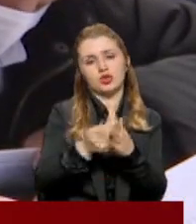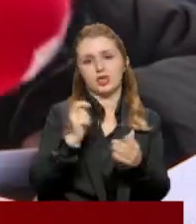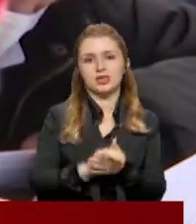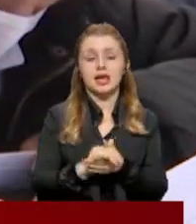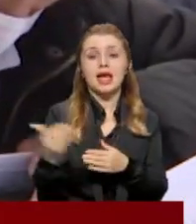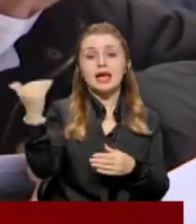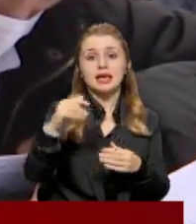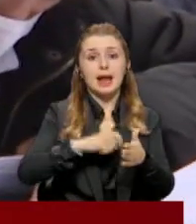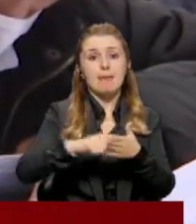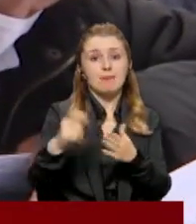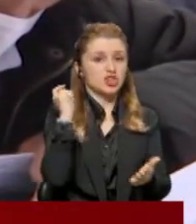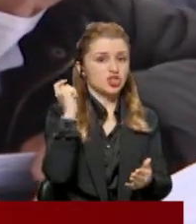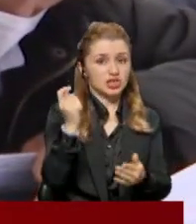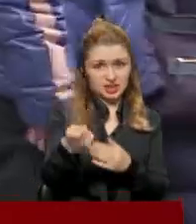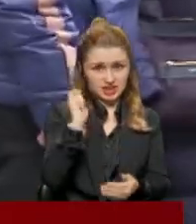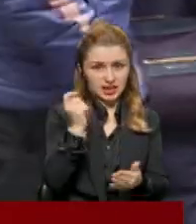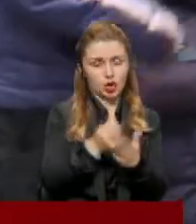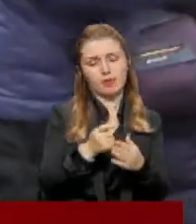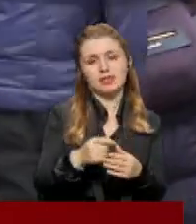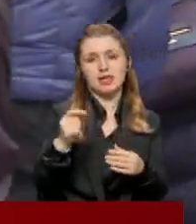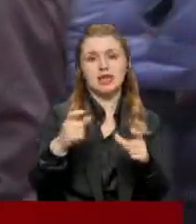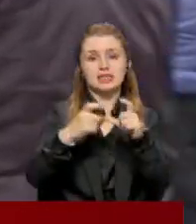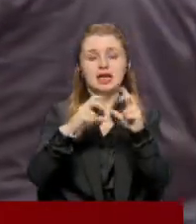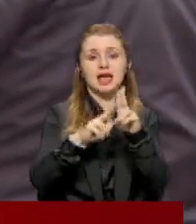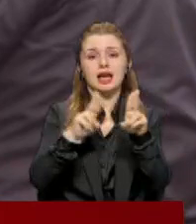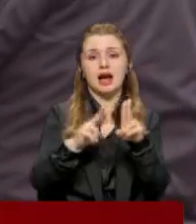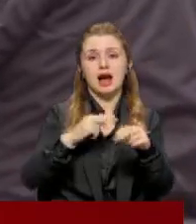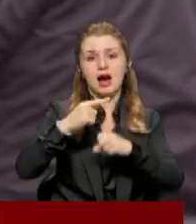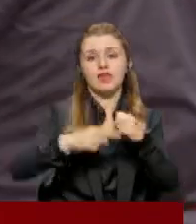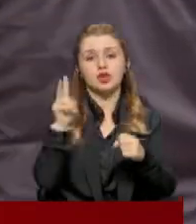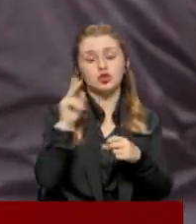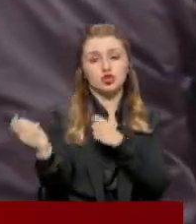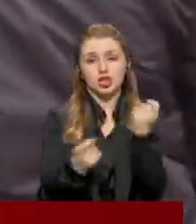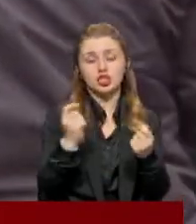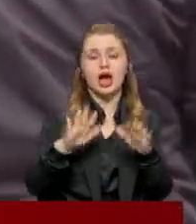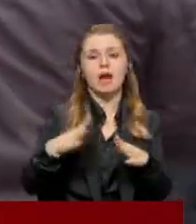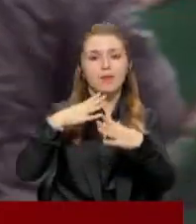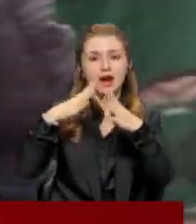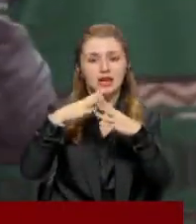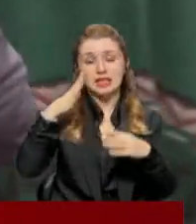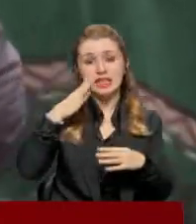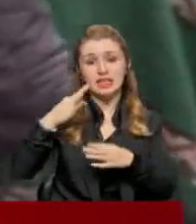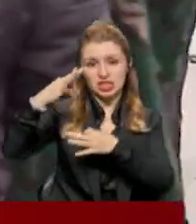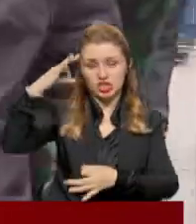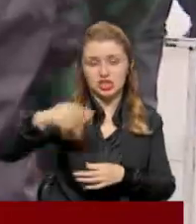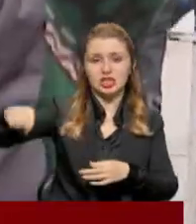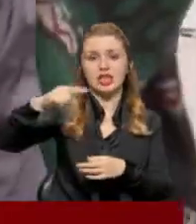yapacağız. Gelen maaş kredi. Aynen öyle olacak. SGK hafta sonu da mesai yaptı ama milyonlarca kişi yeni